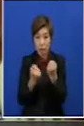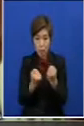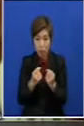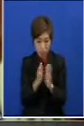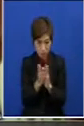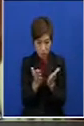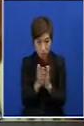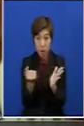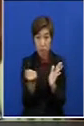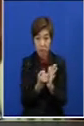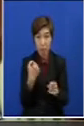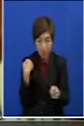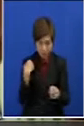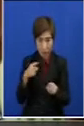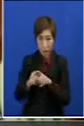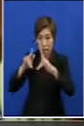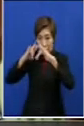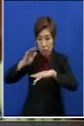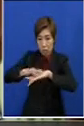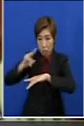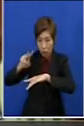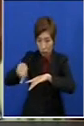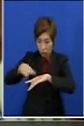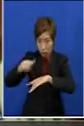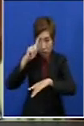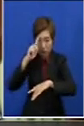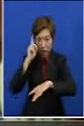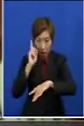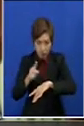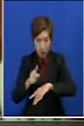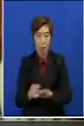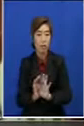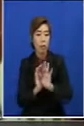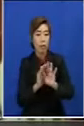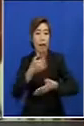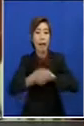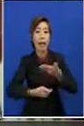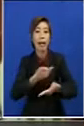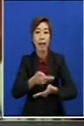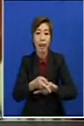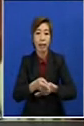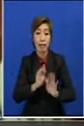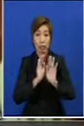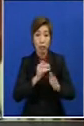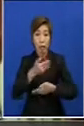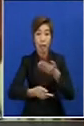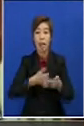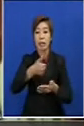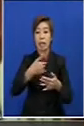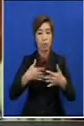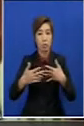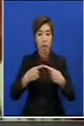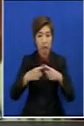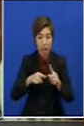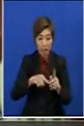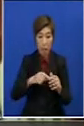นะฮะทางเต็นท์ที่ผมร่วมเหตุการณ์ด้วยเขาจะมาฝากขายไว้แล้วก็ฝากขายไม่เป็นไรนะเหมือนปกติแต่